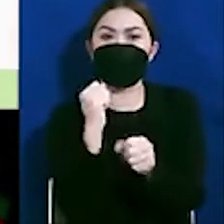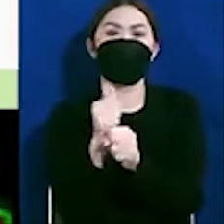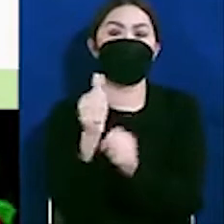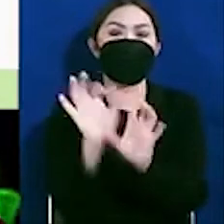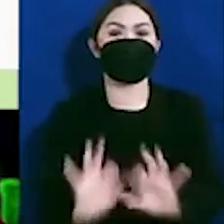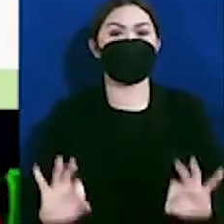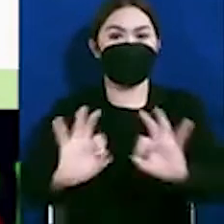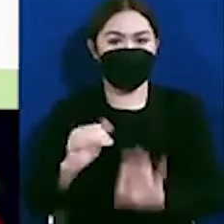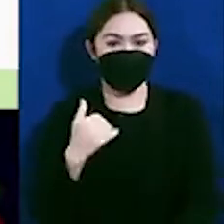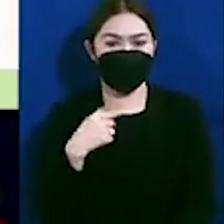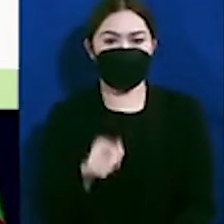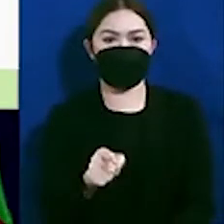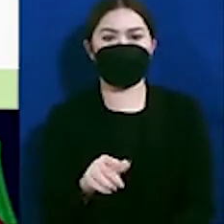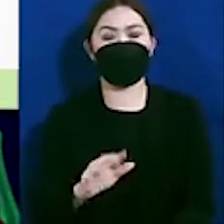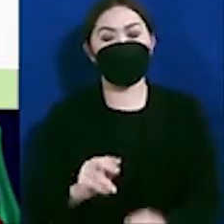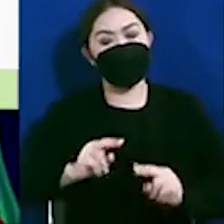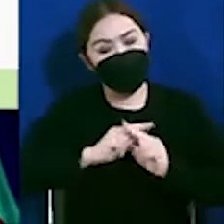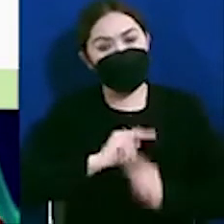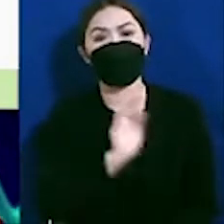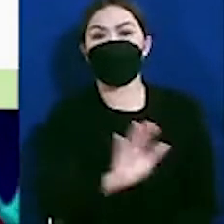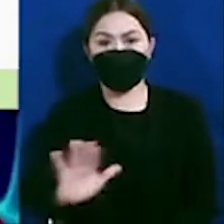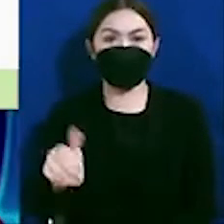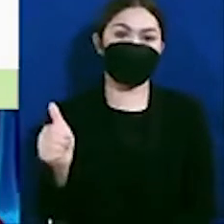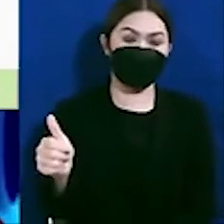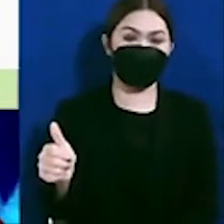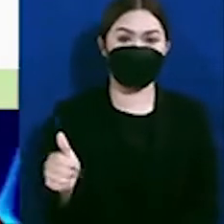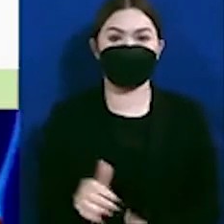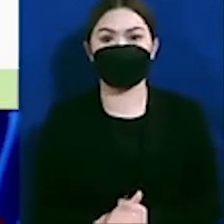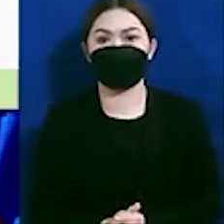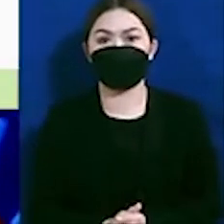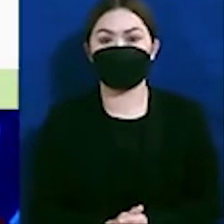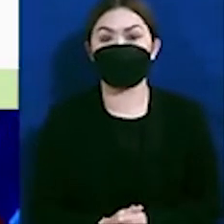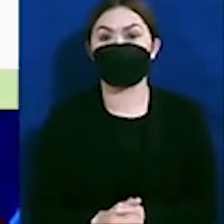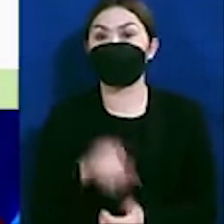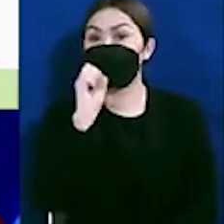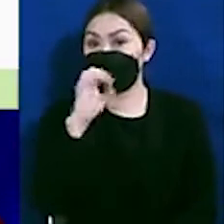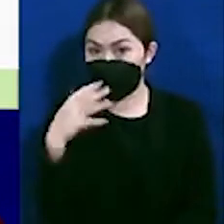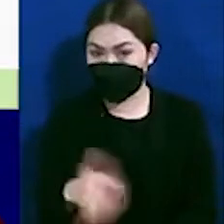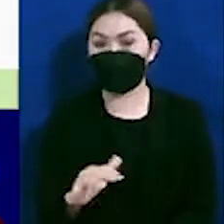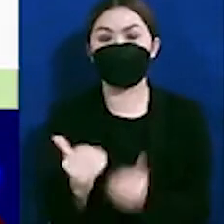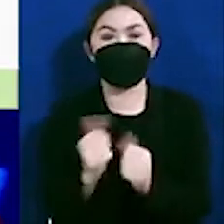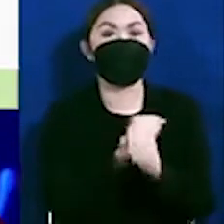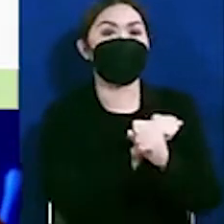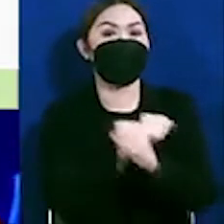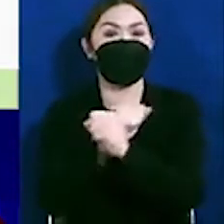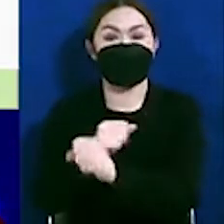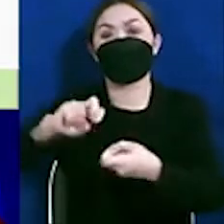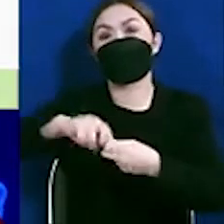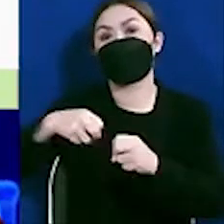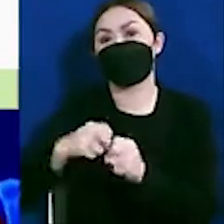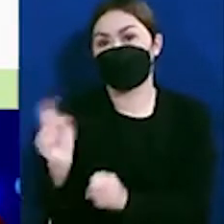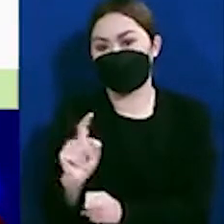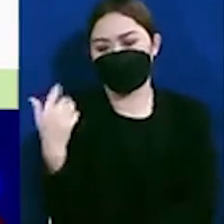สำคัญเนี่ยเราอยากให้เป็นโดยความสมัครใจของผู้ป่วยอยู่นะครับก็อย่างที่ผมเรียนครับเพื่อป้องกันปัญหา